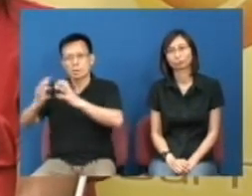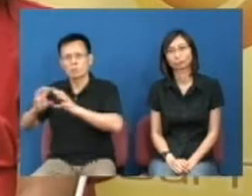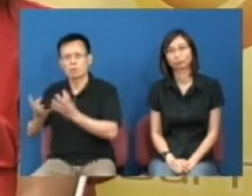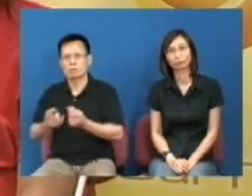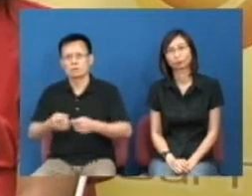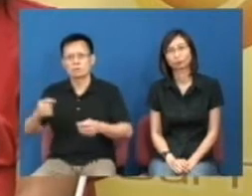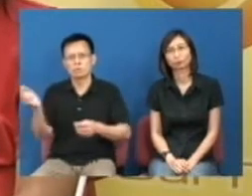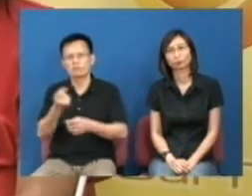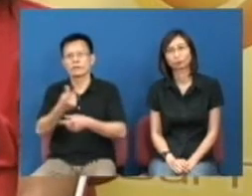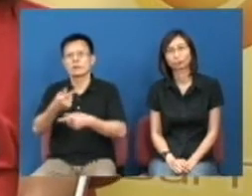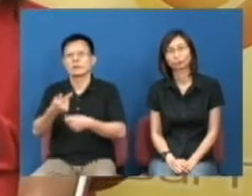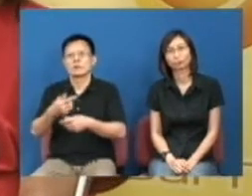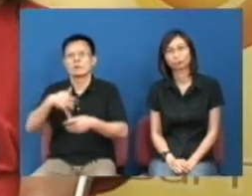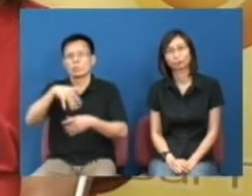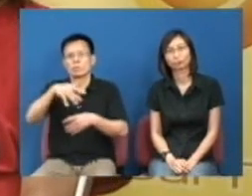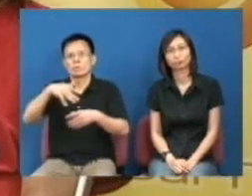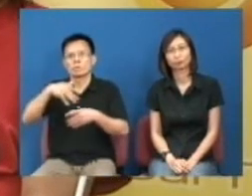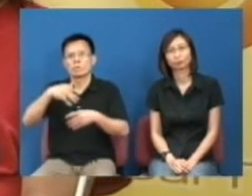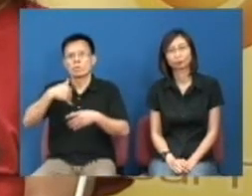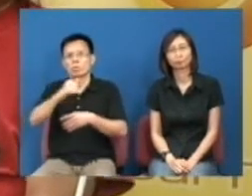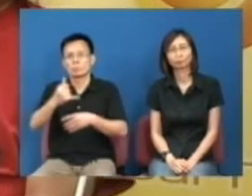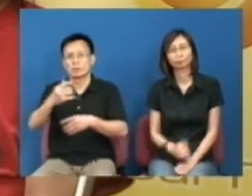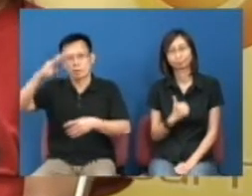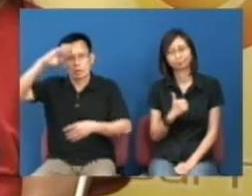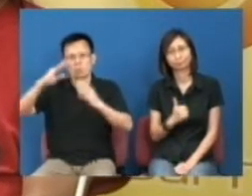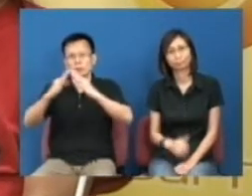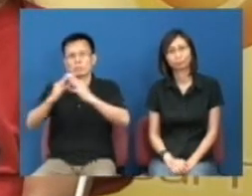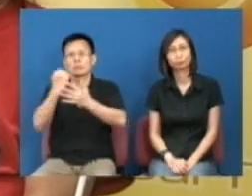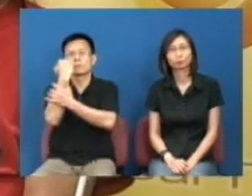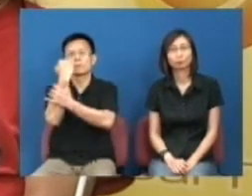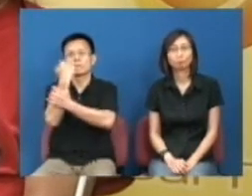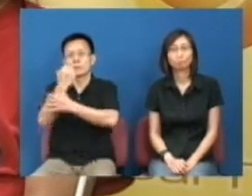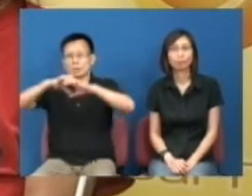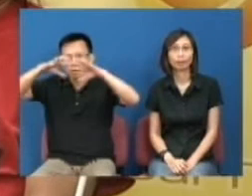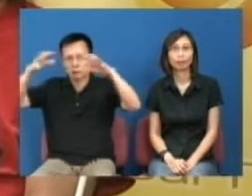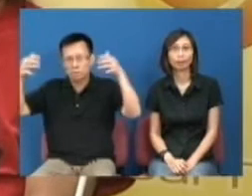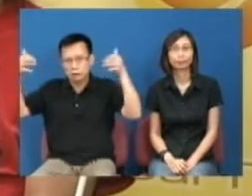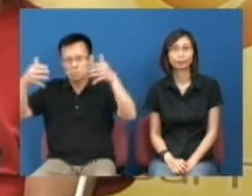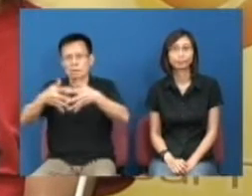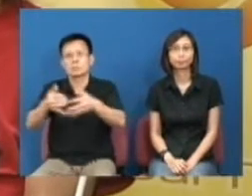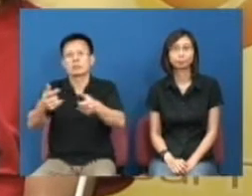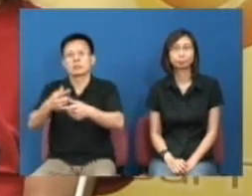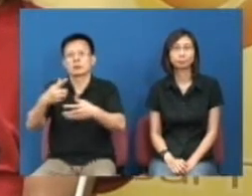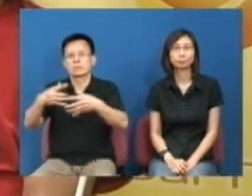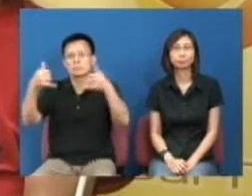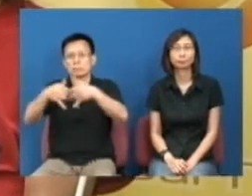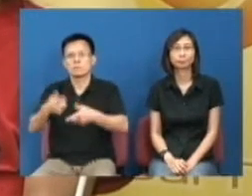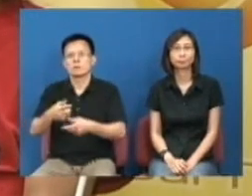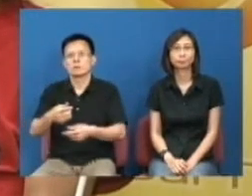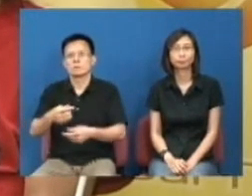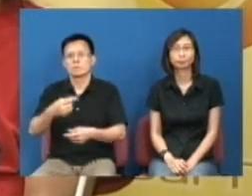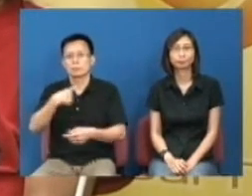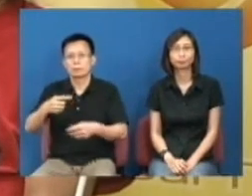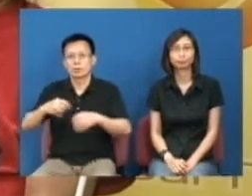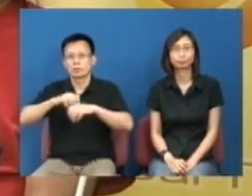刻去呢個警察總部嗰度抗議先啦。今個禮拜廿整個大型集會去嘆下啦，唔好講咁多啫，係咪？然後就發起